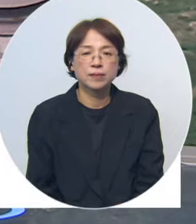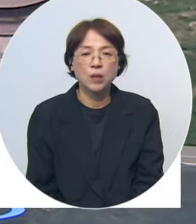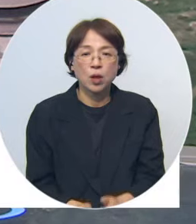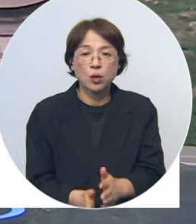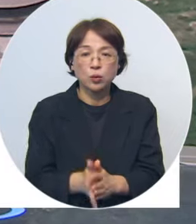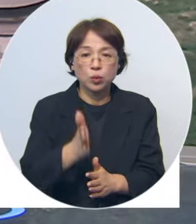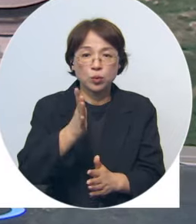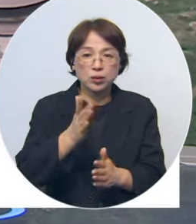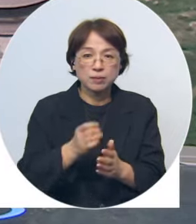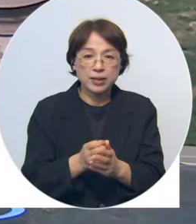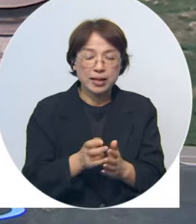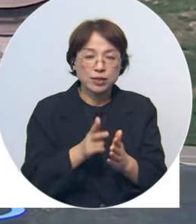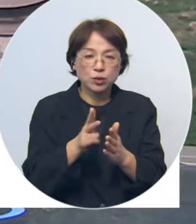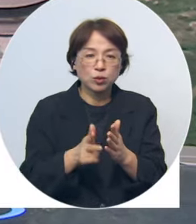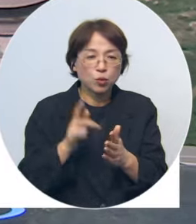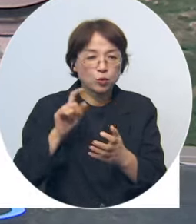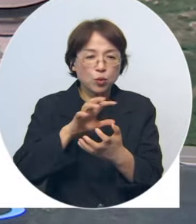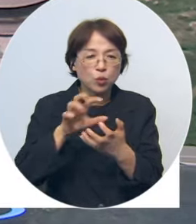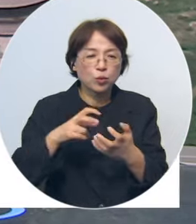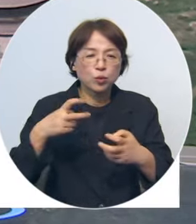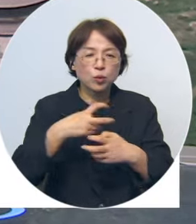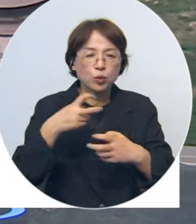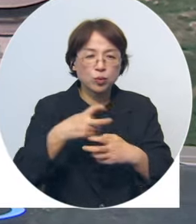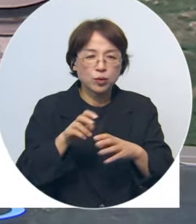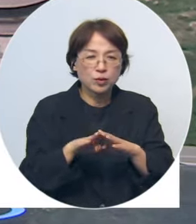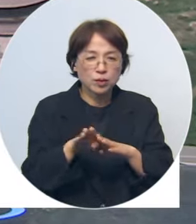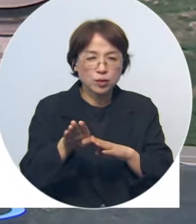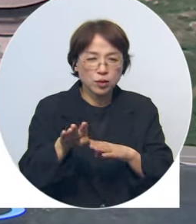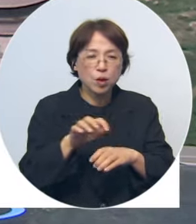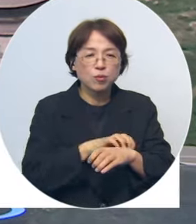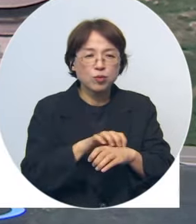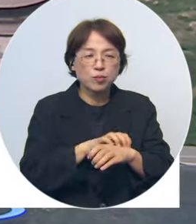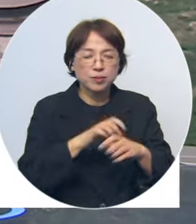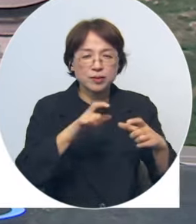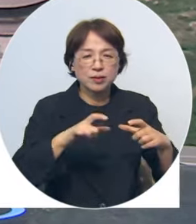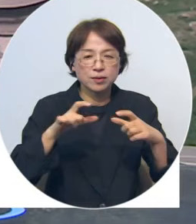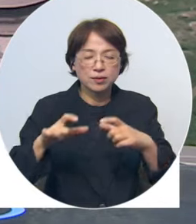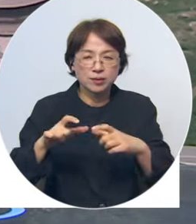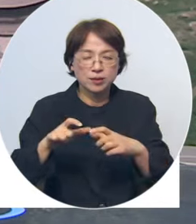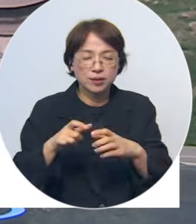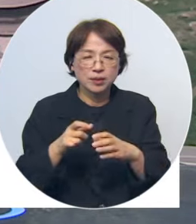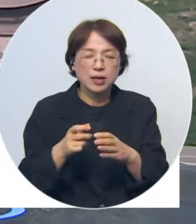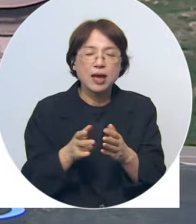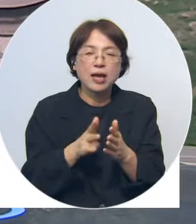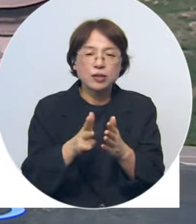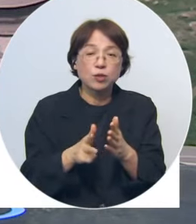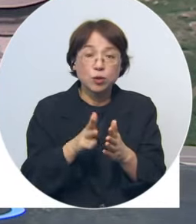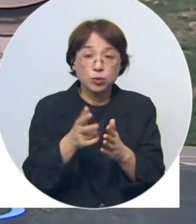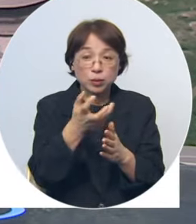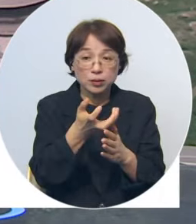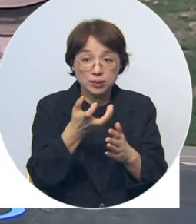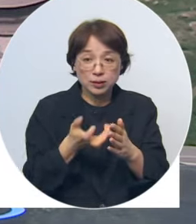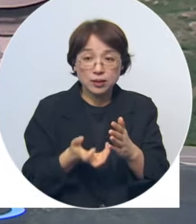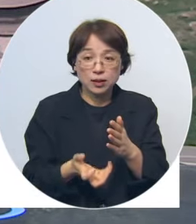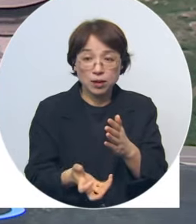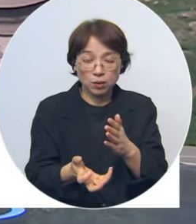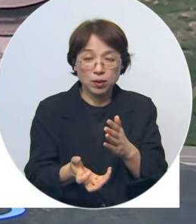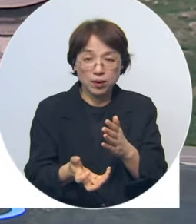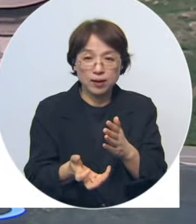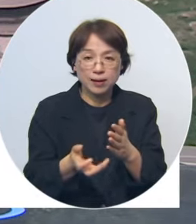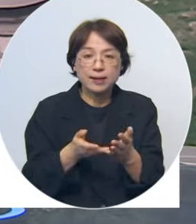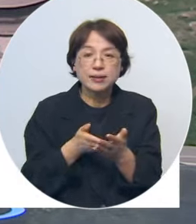도심의 지상철도로 소음과 교통체증 같은 불편을 겪었던 지역들이 철도 지하화 사업을 향한 도전장을